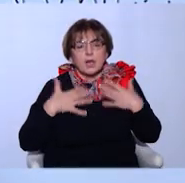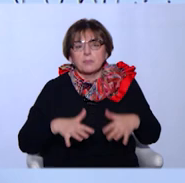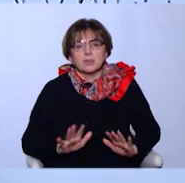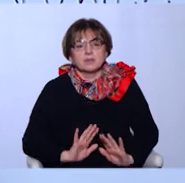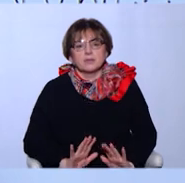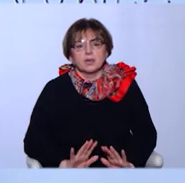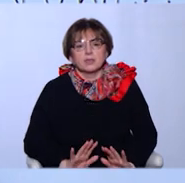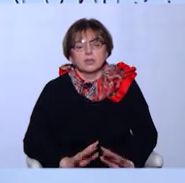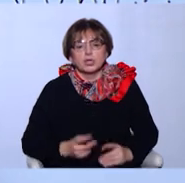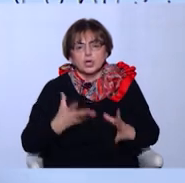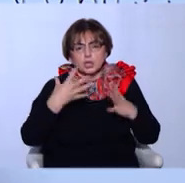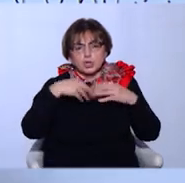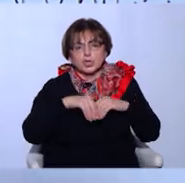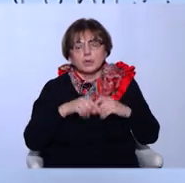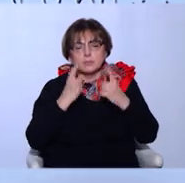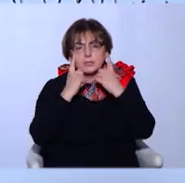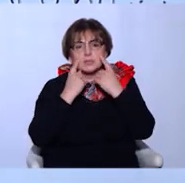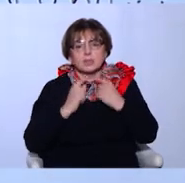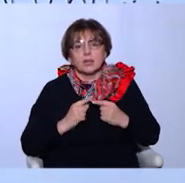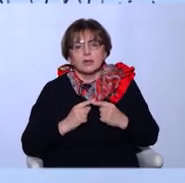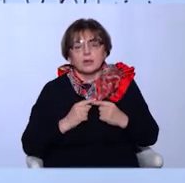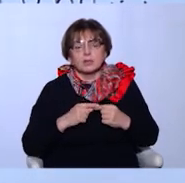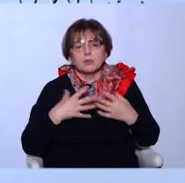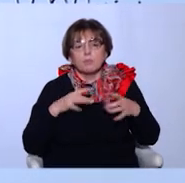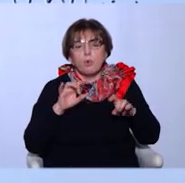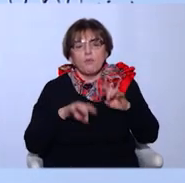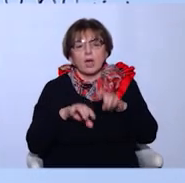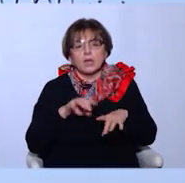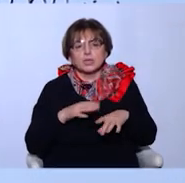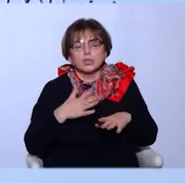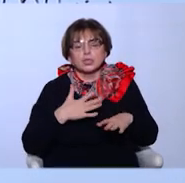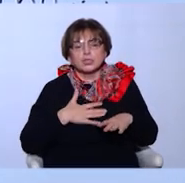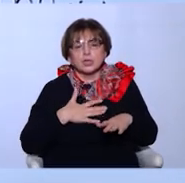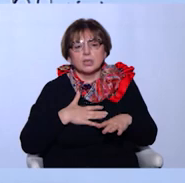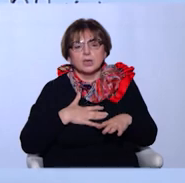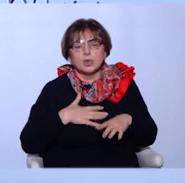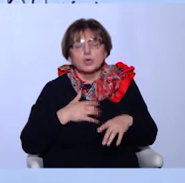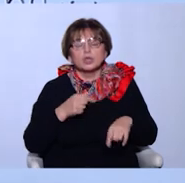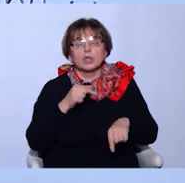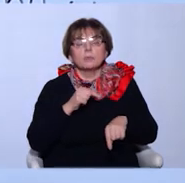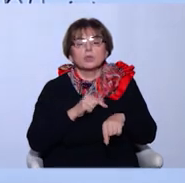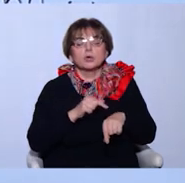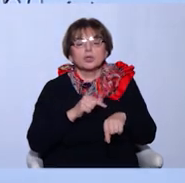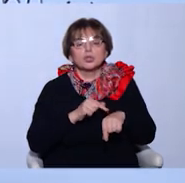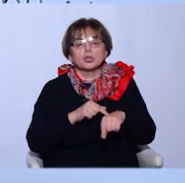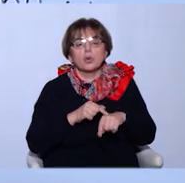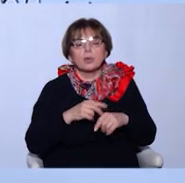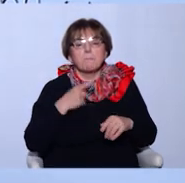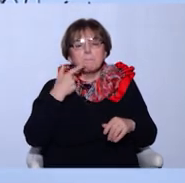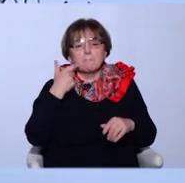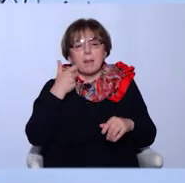კაბაო, შენის ცრემლებით მოვხარშე, ჩემი გრძნობების